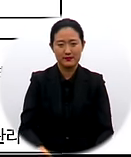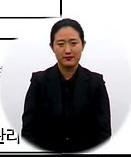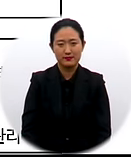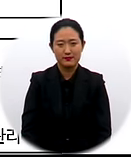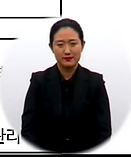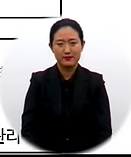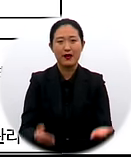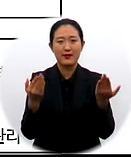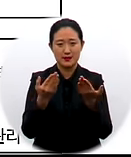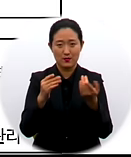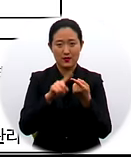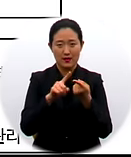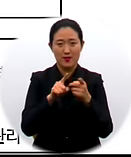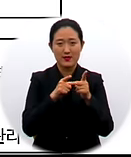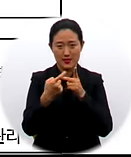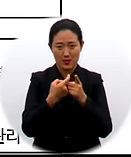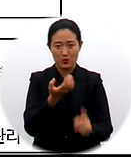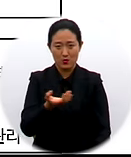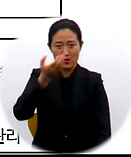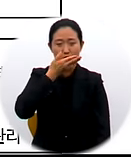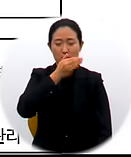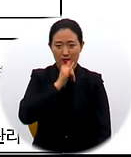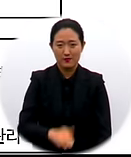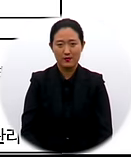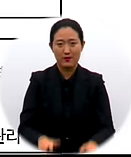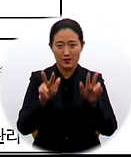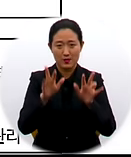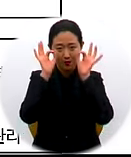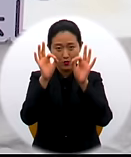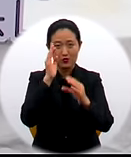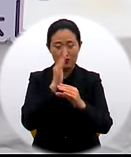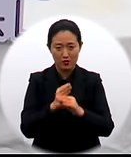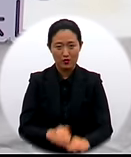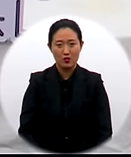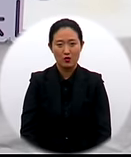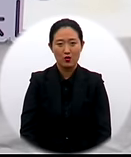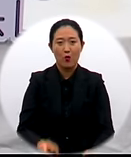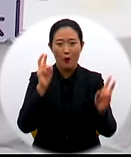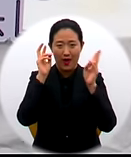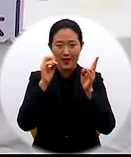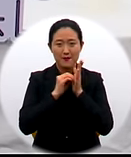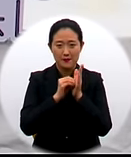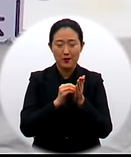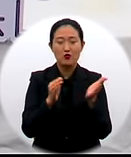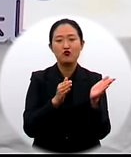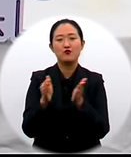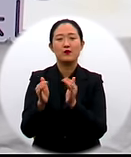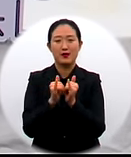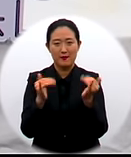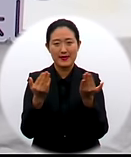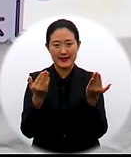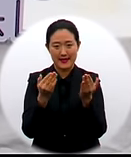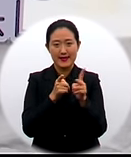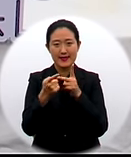지금 보고 계시는 매트릭스는 제가 취업 준비하시는 분들한테 직무를 좀 이해시키기 위해서 만든 표입니다. 어떤 대단한 이론적 근거가